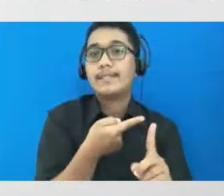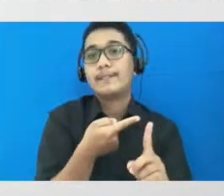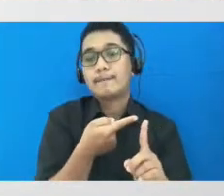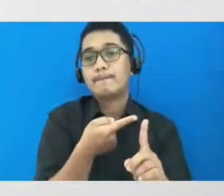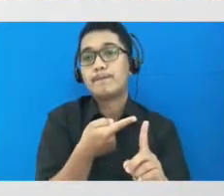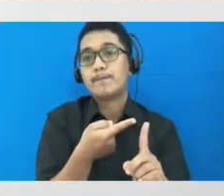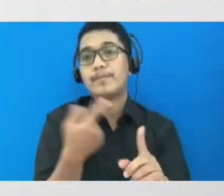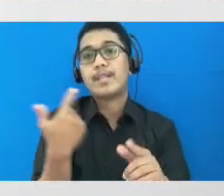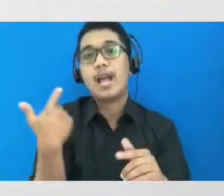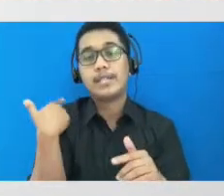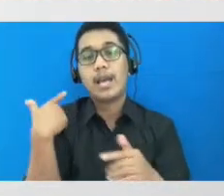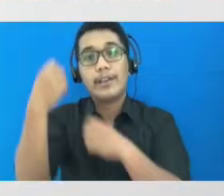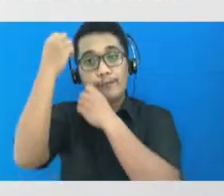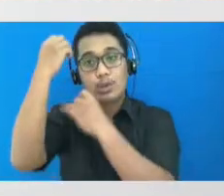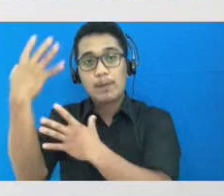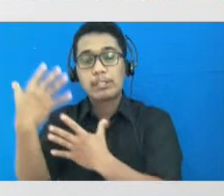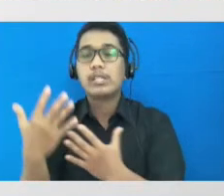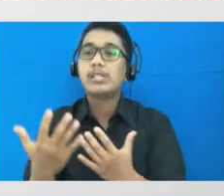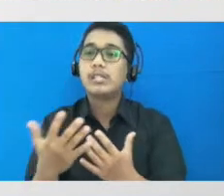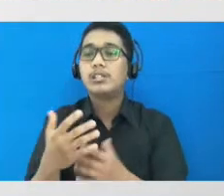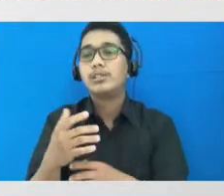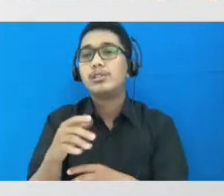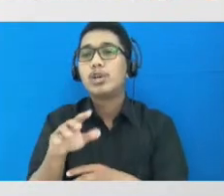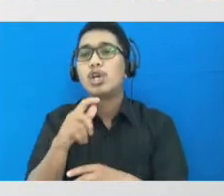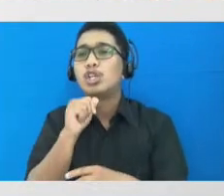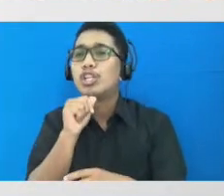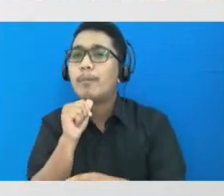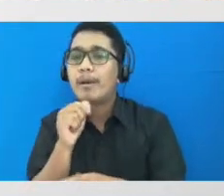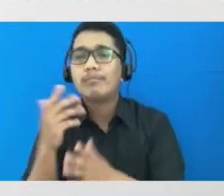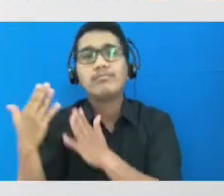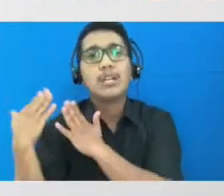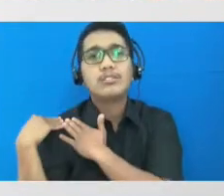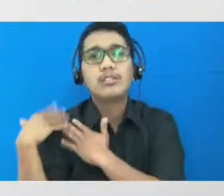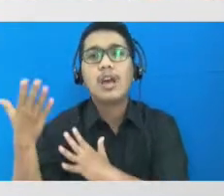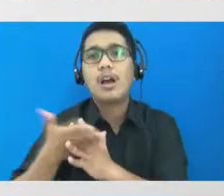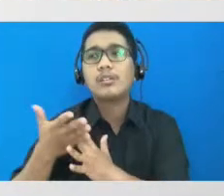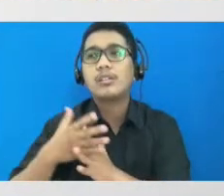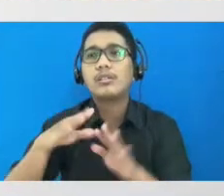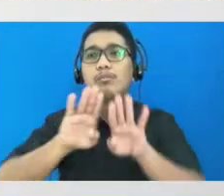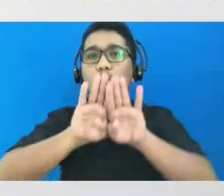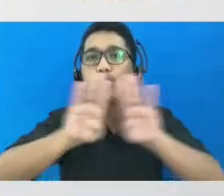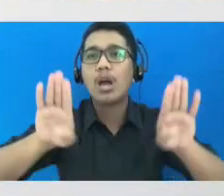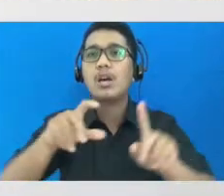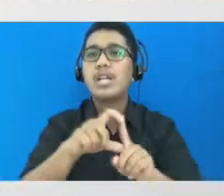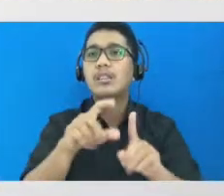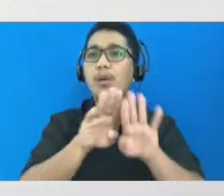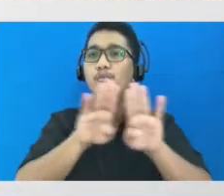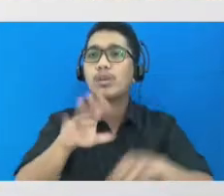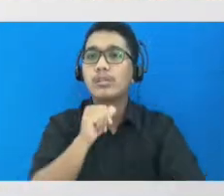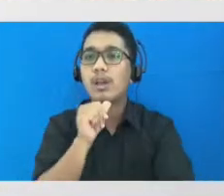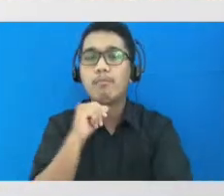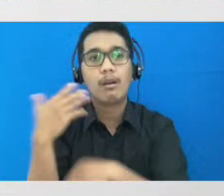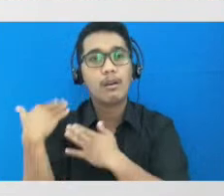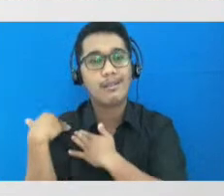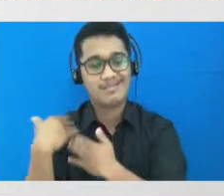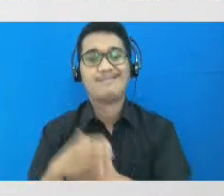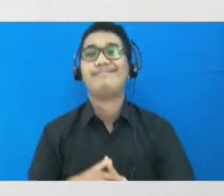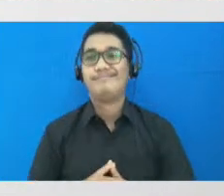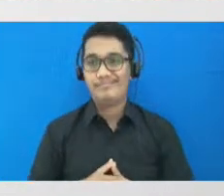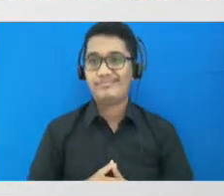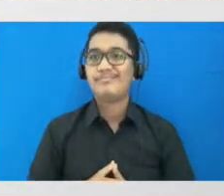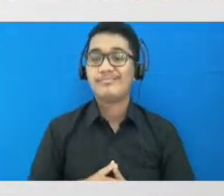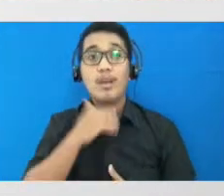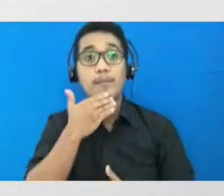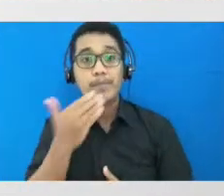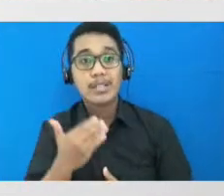terinformasikan siapa yang berwenang mengakses data tersebut. Nah, terkait hal ini,